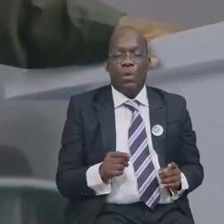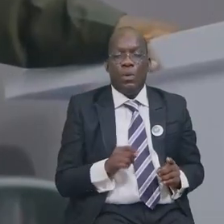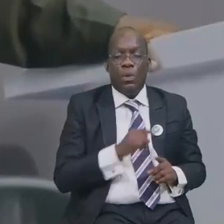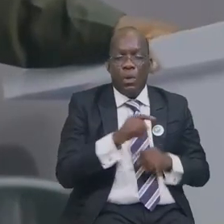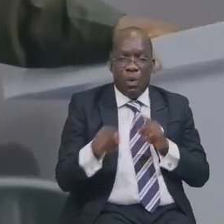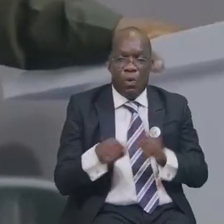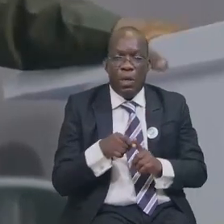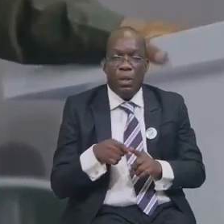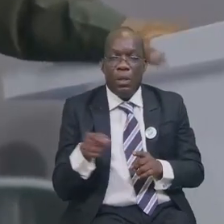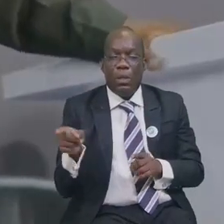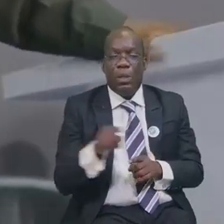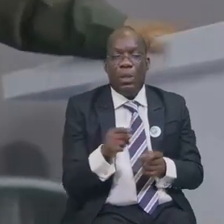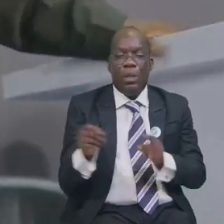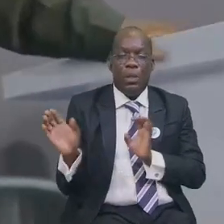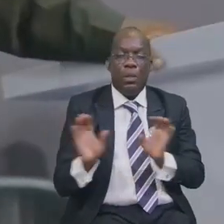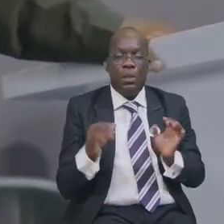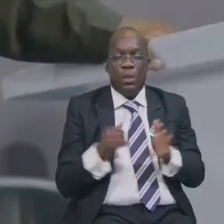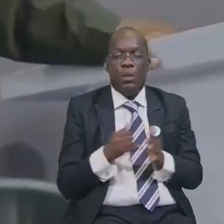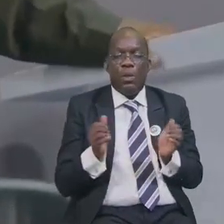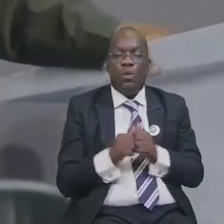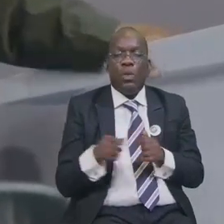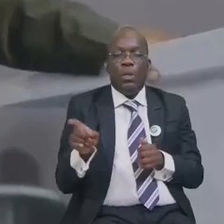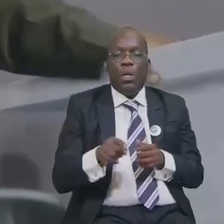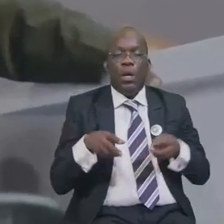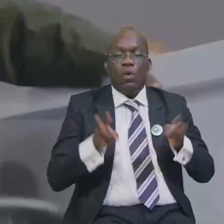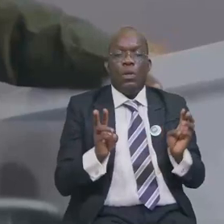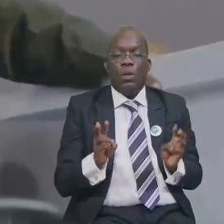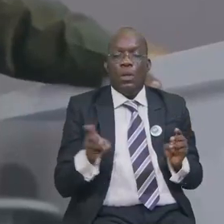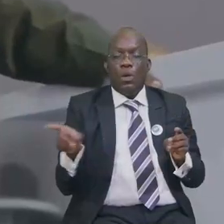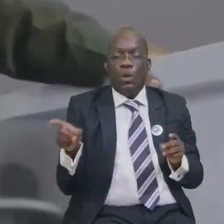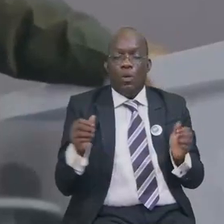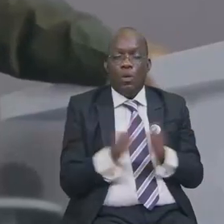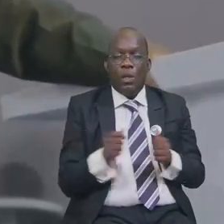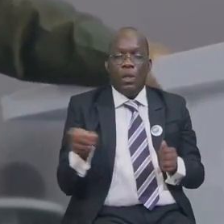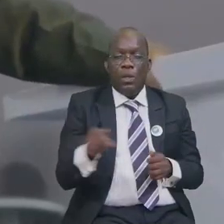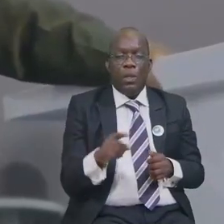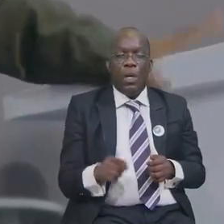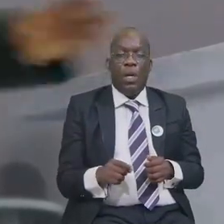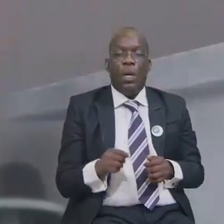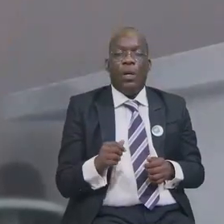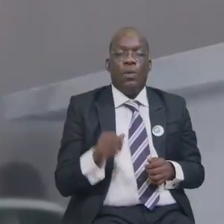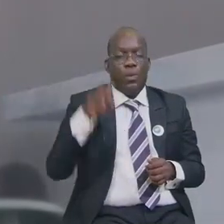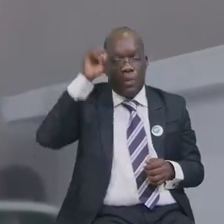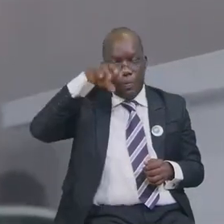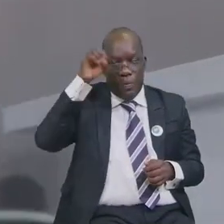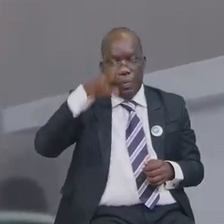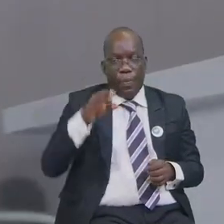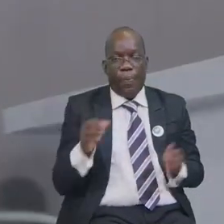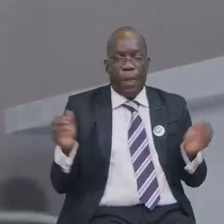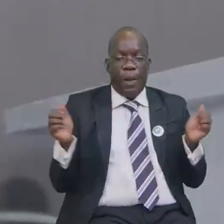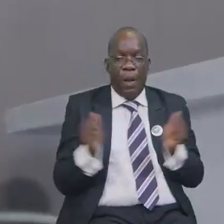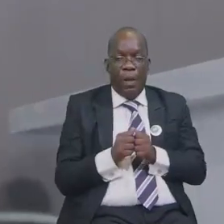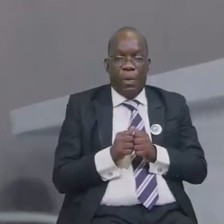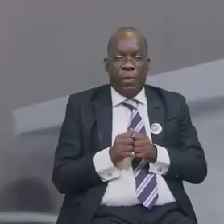S'ils l'ont fait avec leur méthode, avec leur magie, avec leur magie occultisme, avec leur